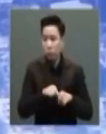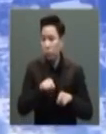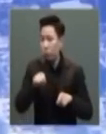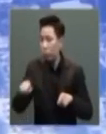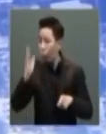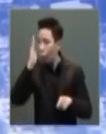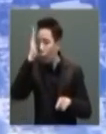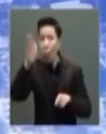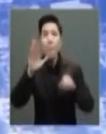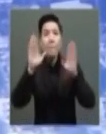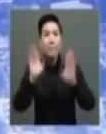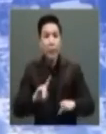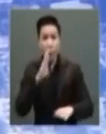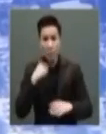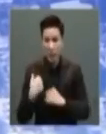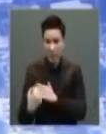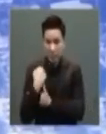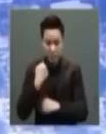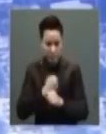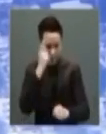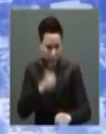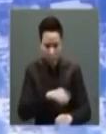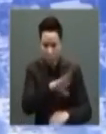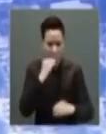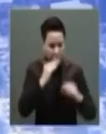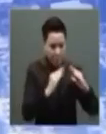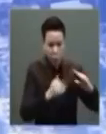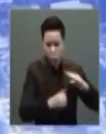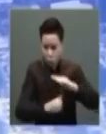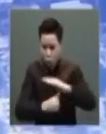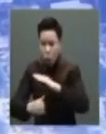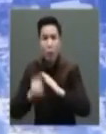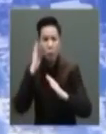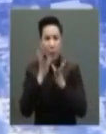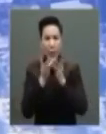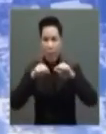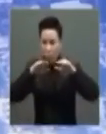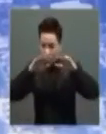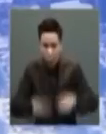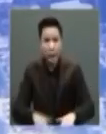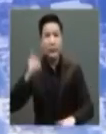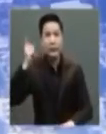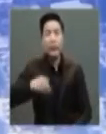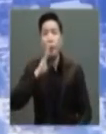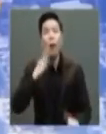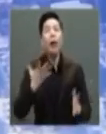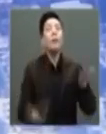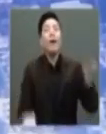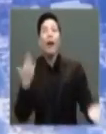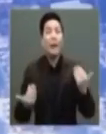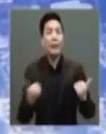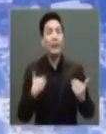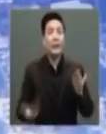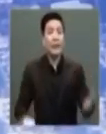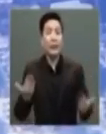คือกลุ่มที่อยู่ระหว่างการสอบสวนโรคตอนนี้มี2รายด้วยกันซึ่งกลุ่มผู้ป่วยที่เดินทางมาจากต่างประเทศและเข้าท